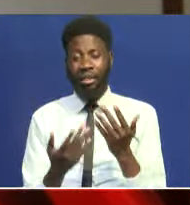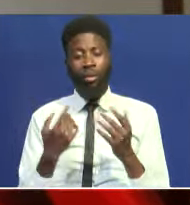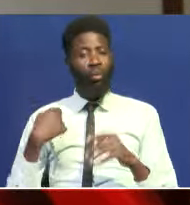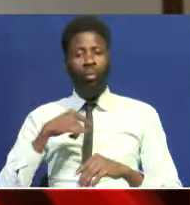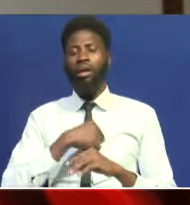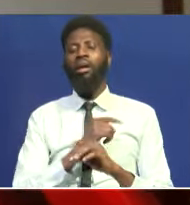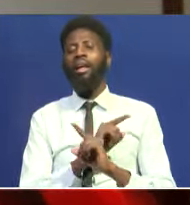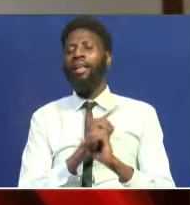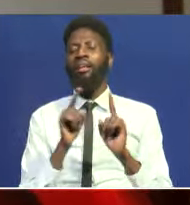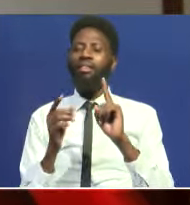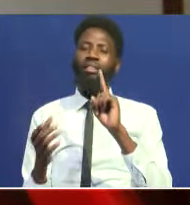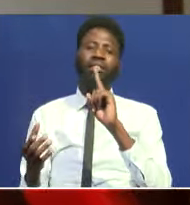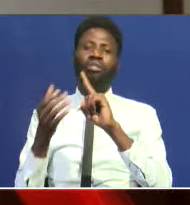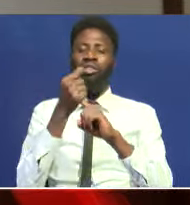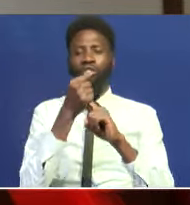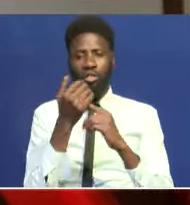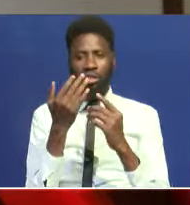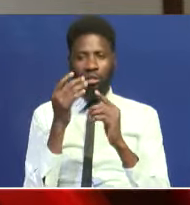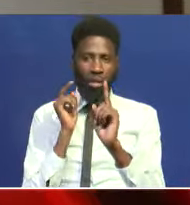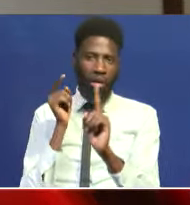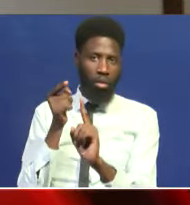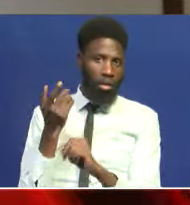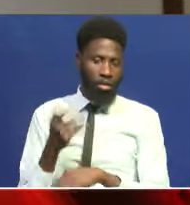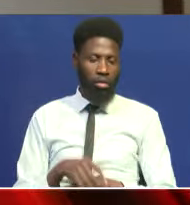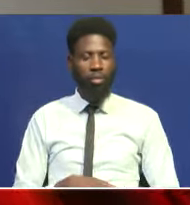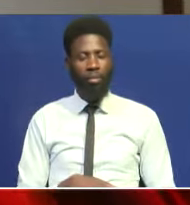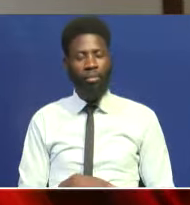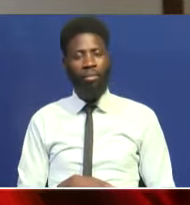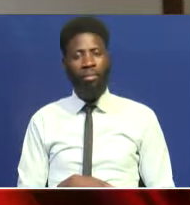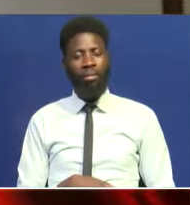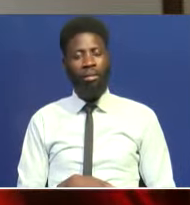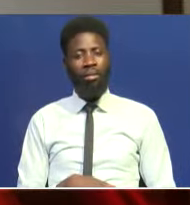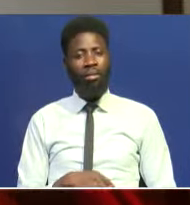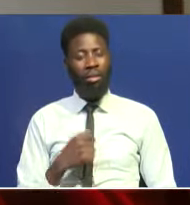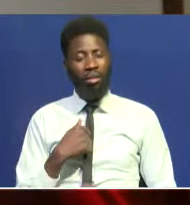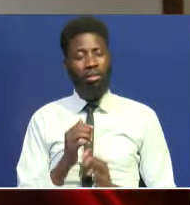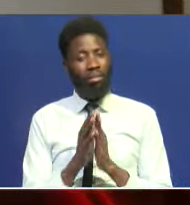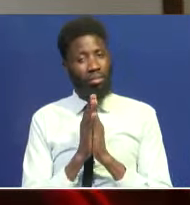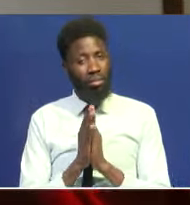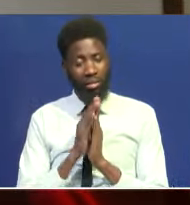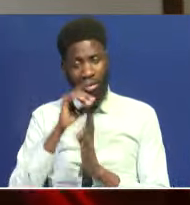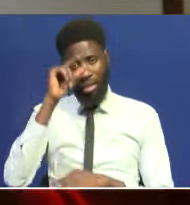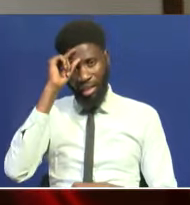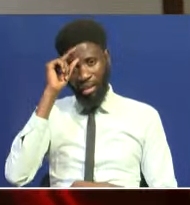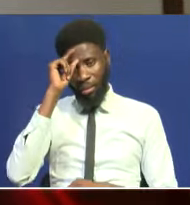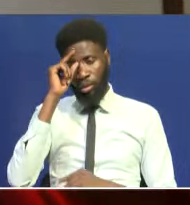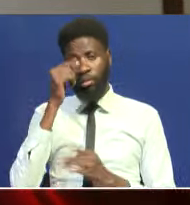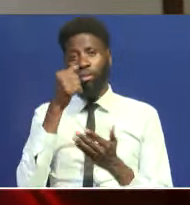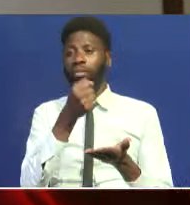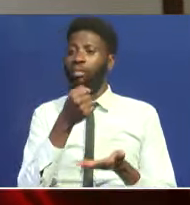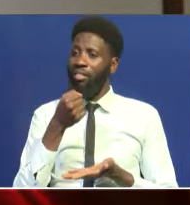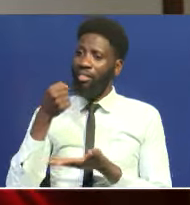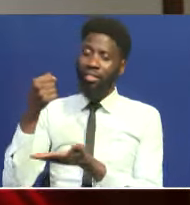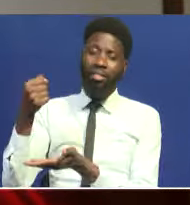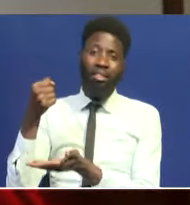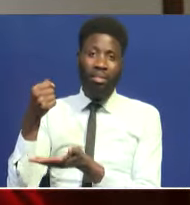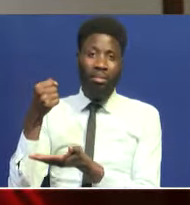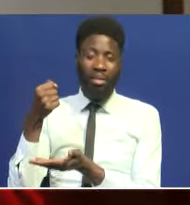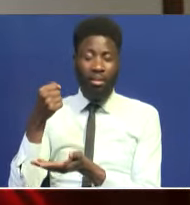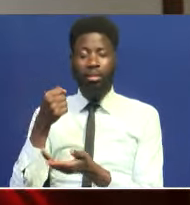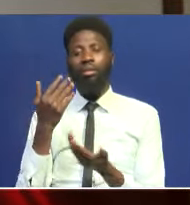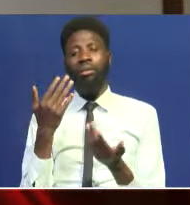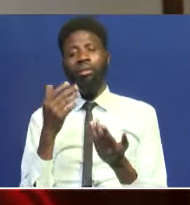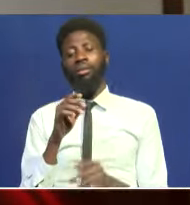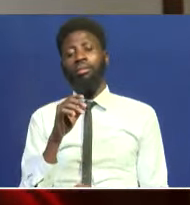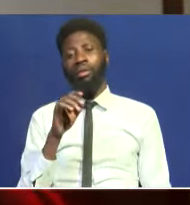hatujafikia pale ambapo tungetaka kufikia. Kwa hivyo tungehimiza serikali pia iweze kutenga pesa, kwa sababu tunasema kwamba mashirika sio ya